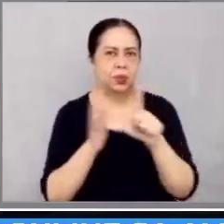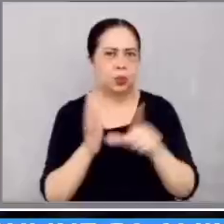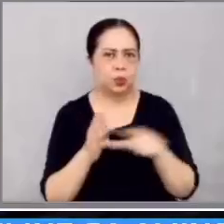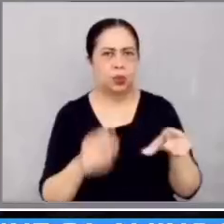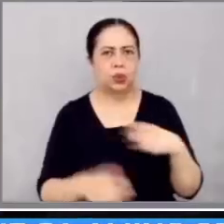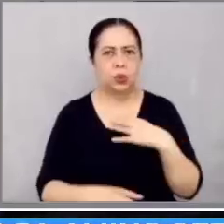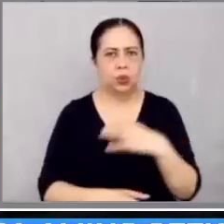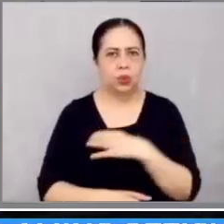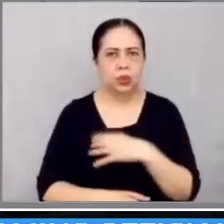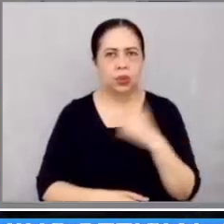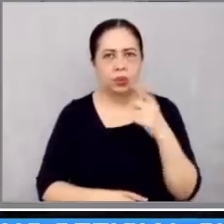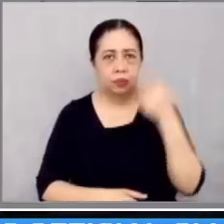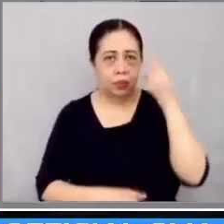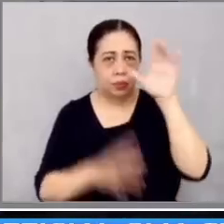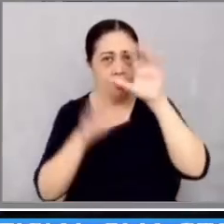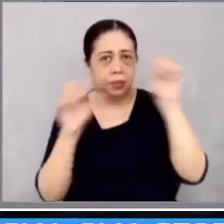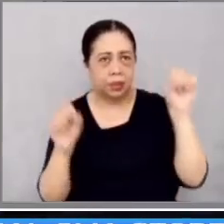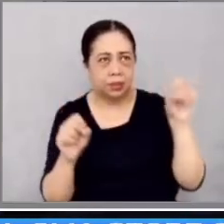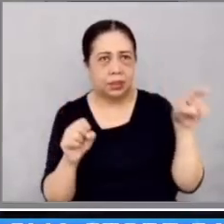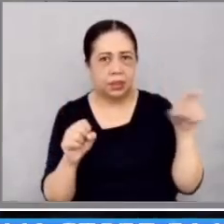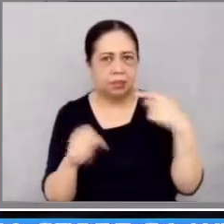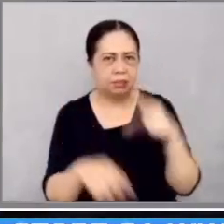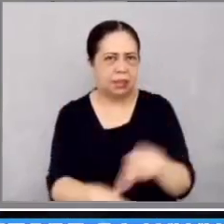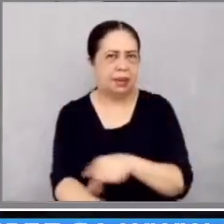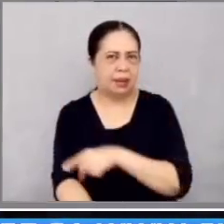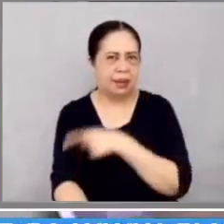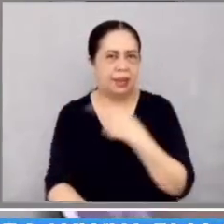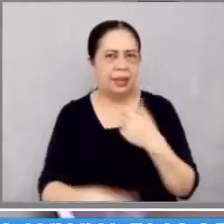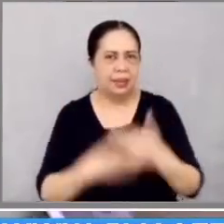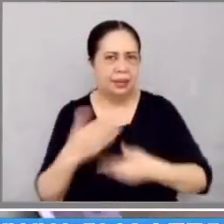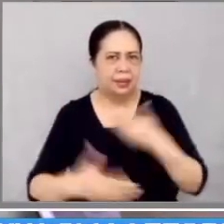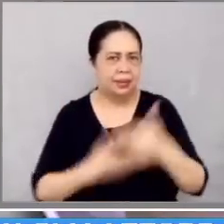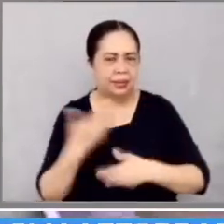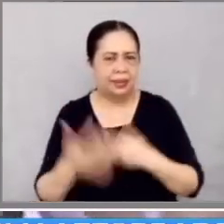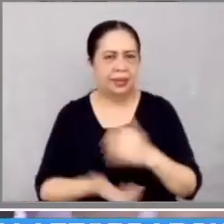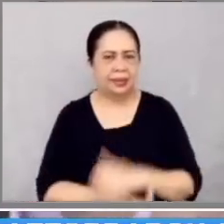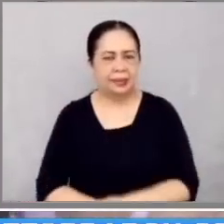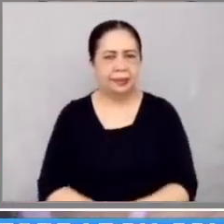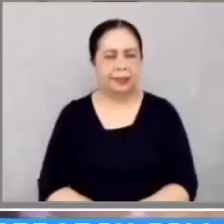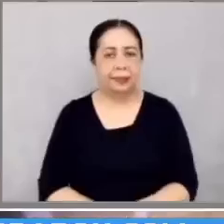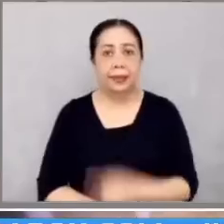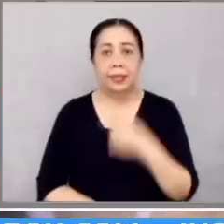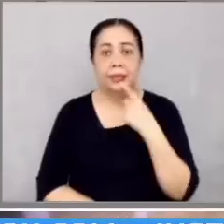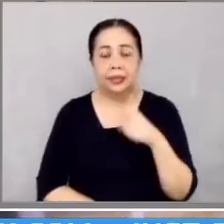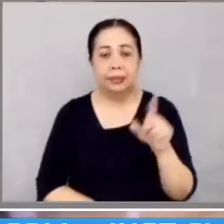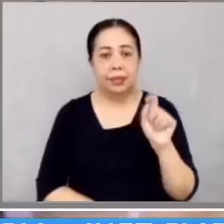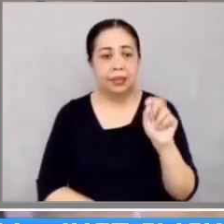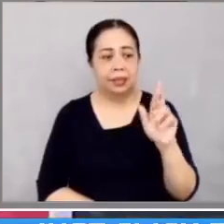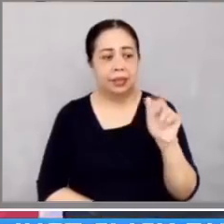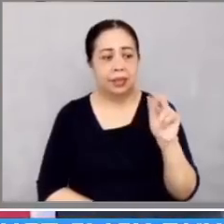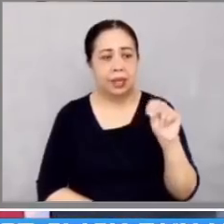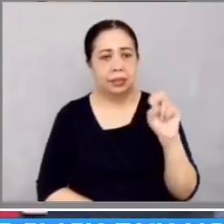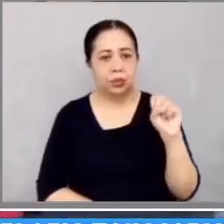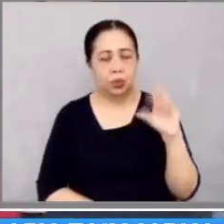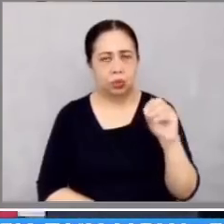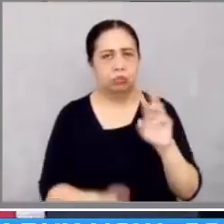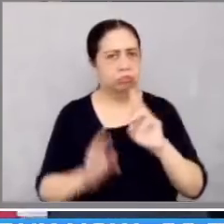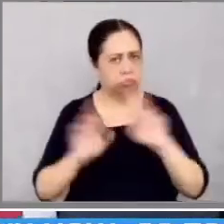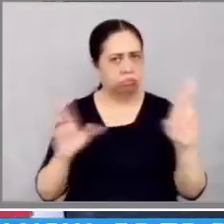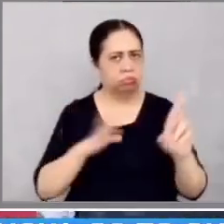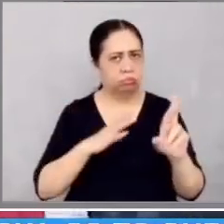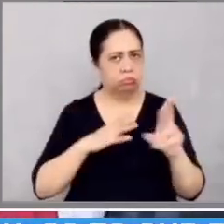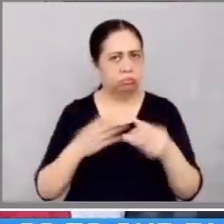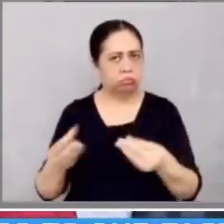para kay Presidente medyo matagal nga yan, away siya doon. Sabi ng Transco, handa silang i-take over ang pagpapalakad